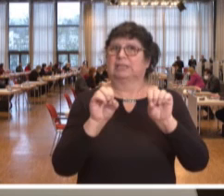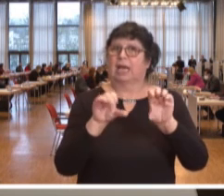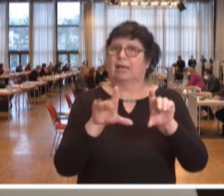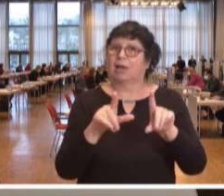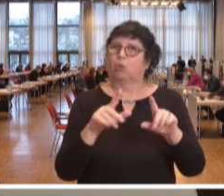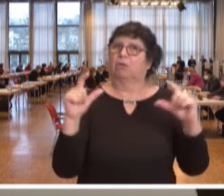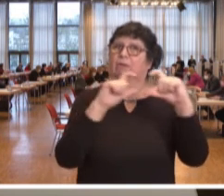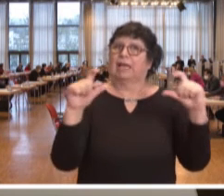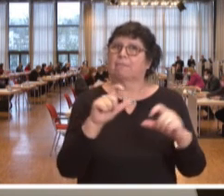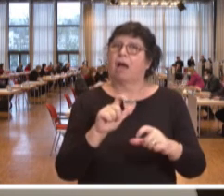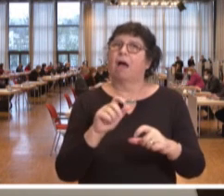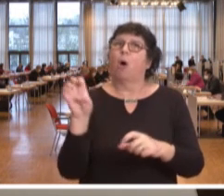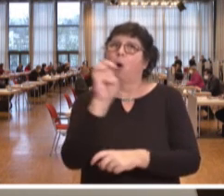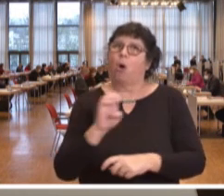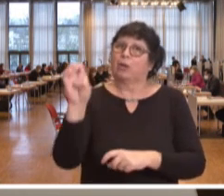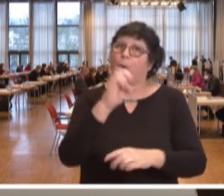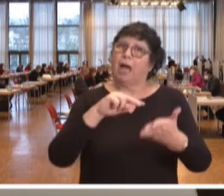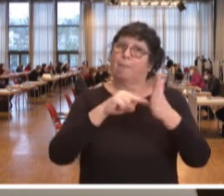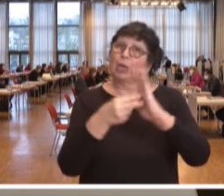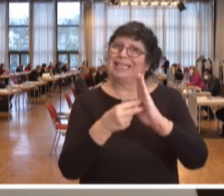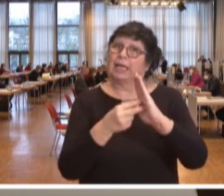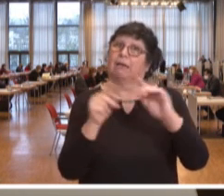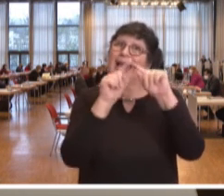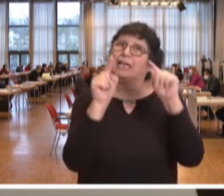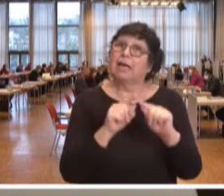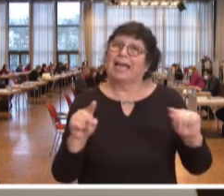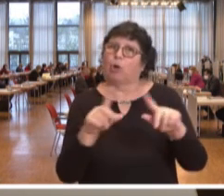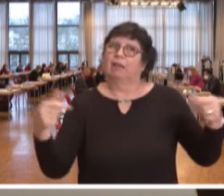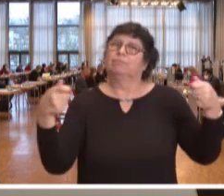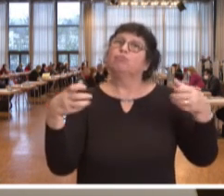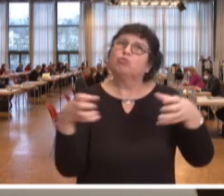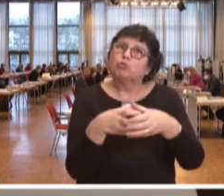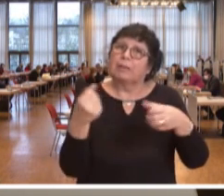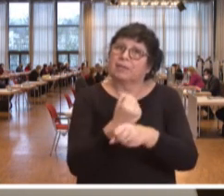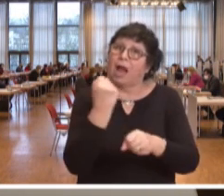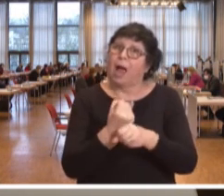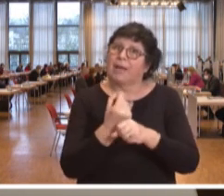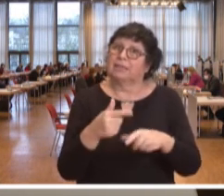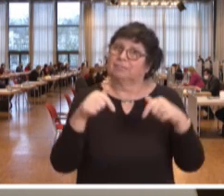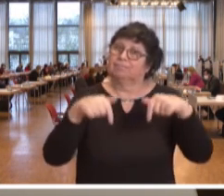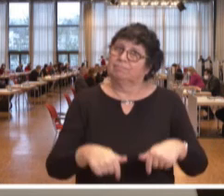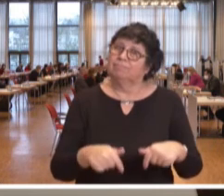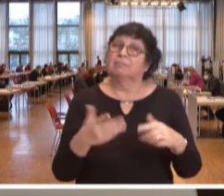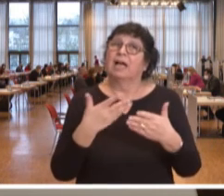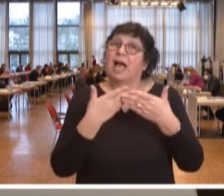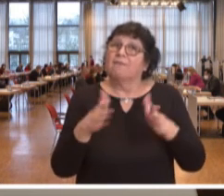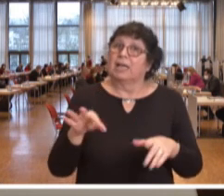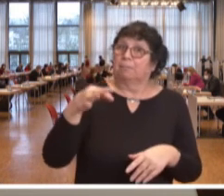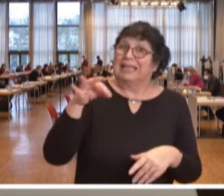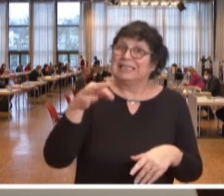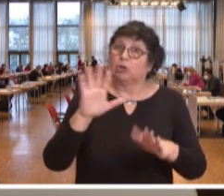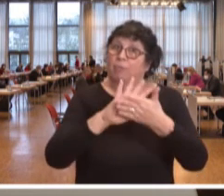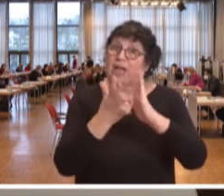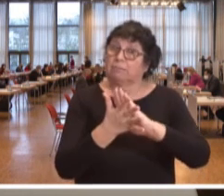Thema Europapolitik und interregionale Zusammenarbeit in der Großregion abzugeben. Wir sind im erweiterten Präsidium